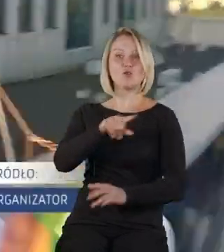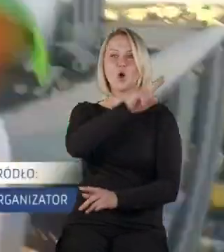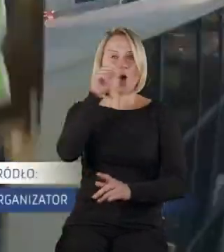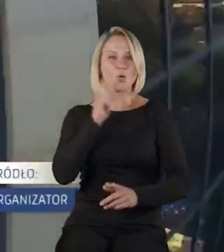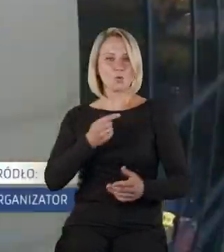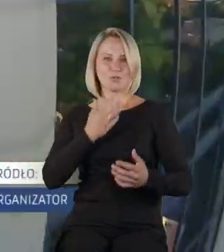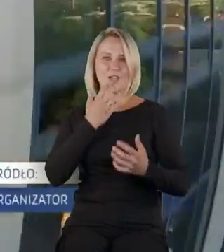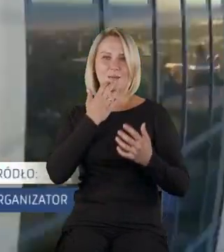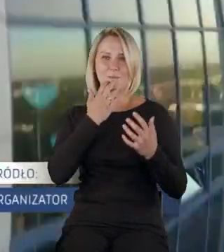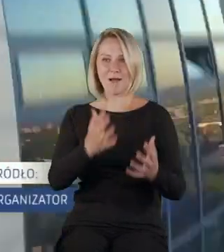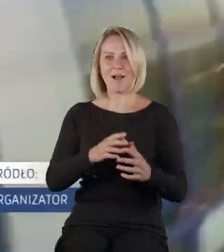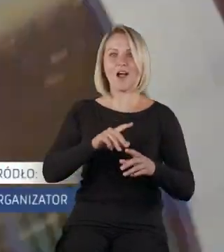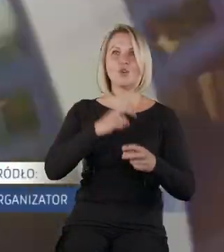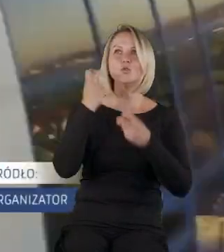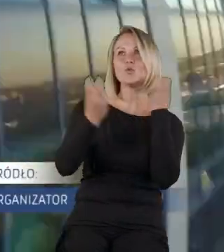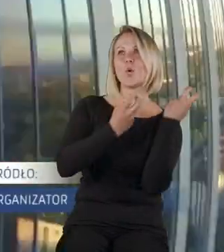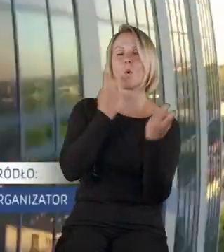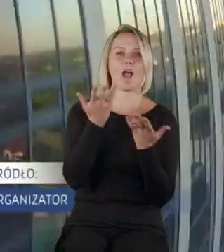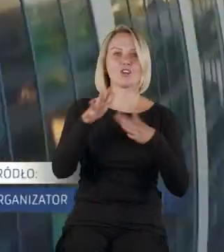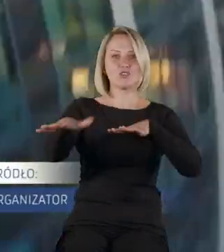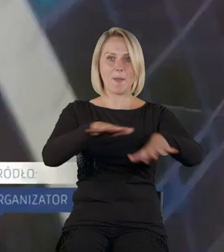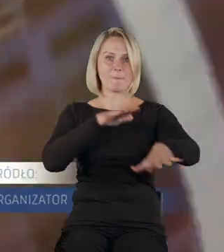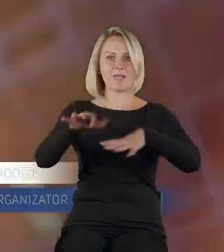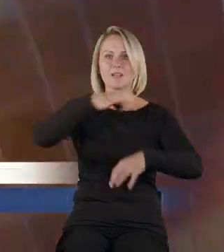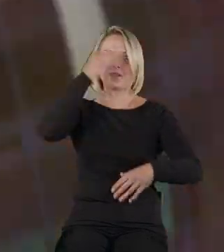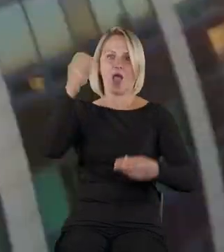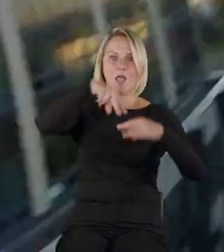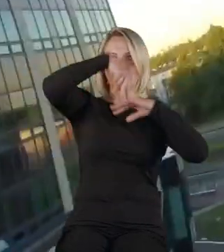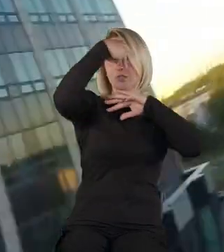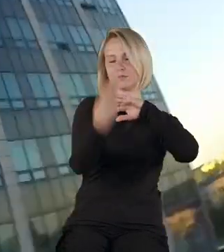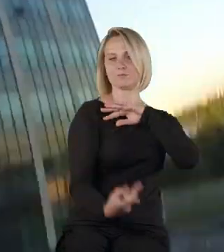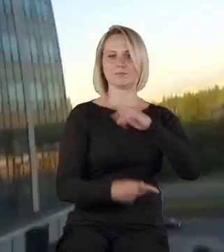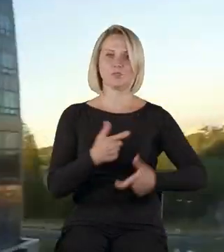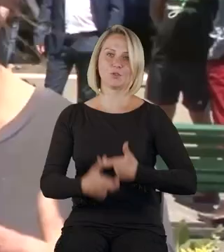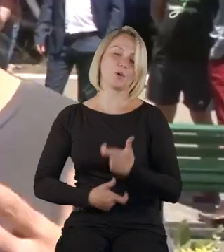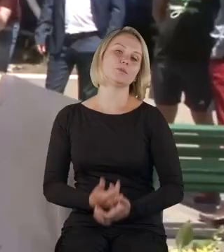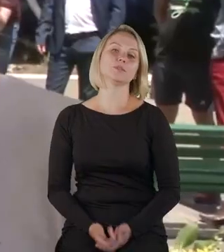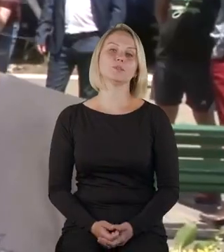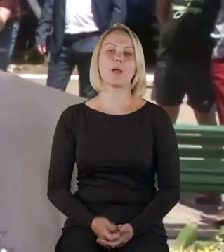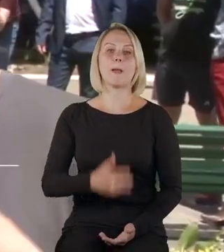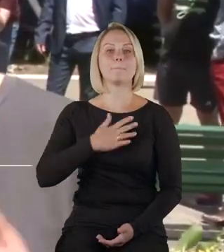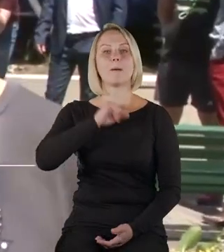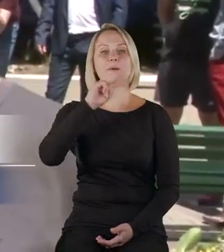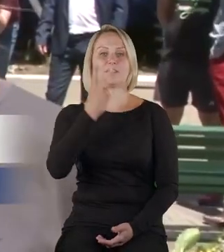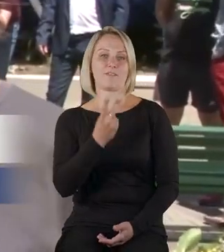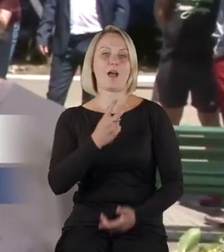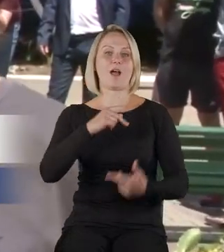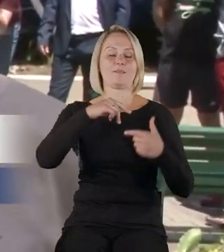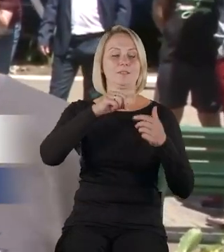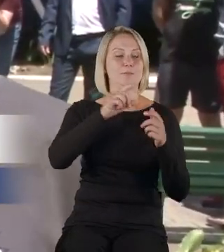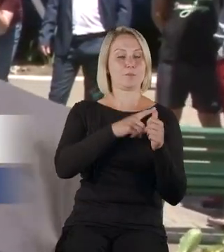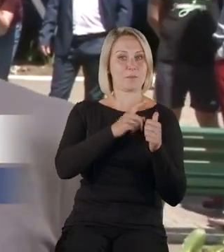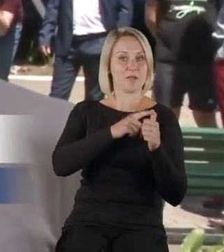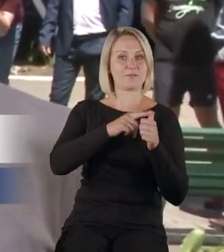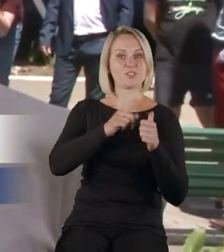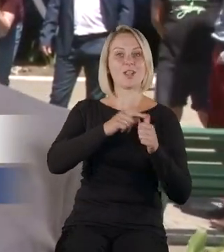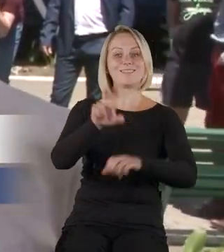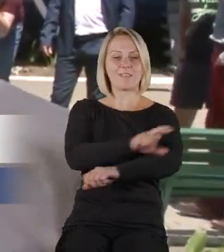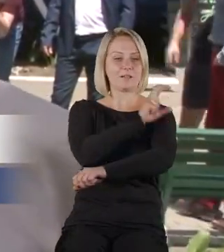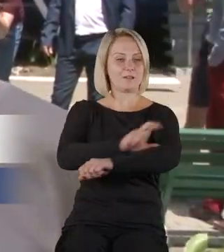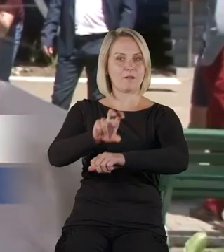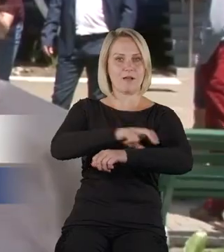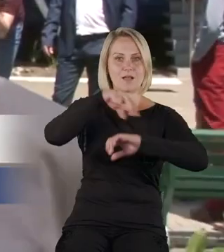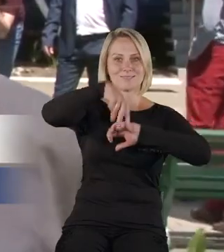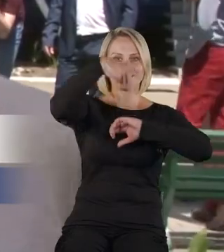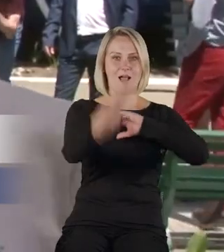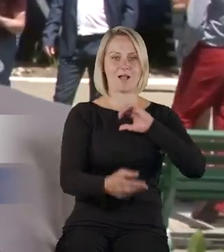którzy zjeżdżają świat w poszukiwaniu najlepszych miejsc do skoków. Mamy jakby dwa tematy. Dream Jump to jest technika skakania